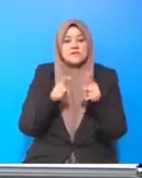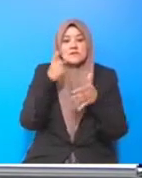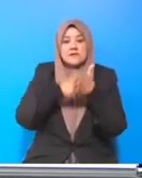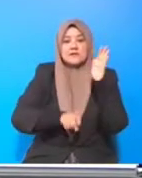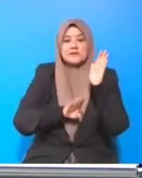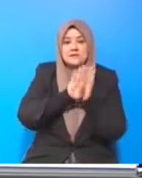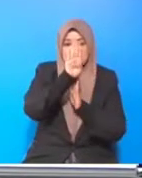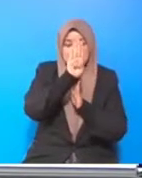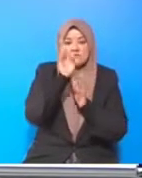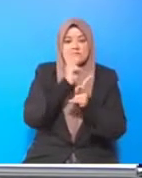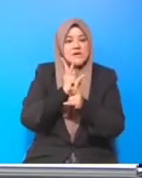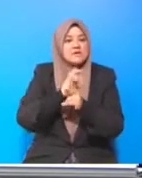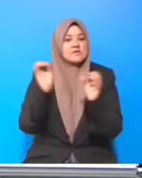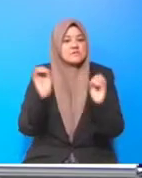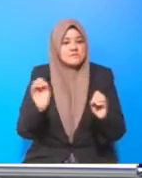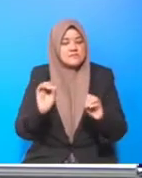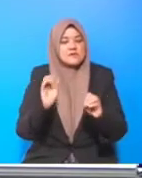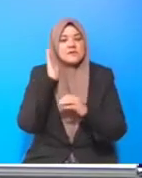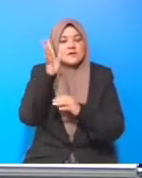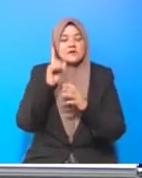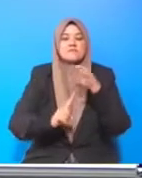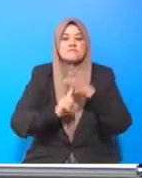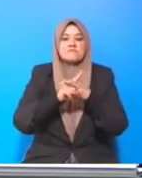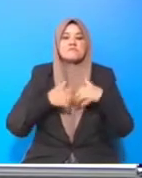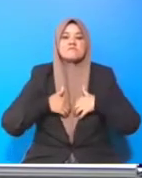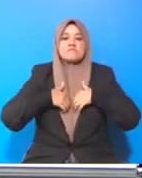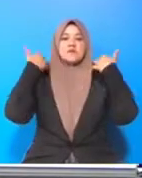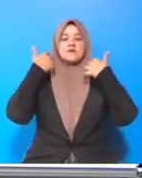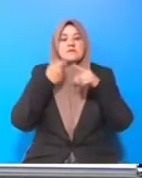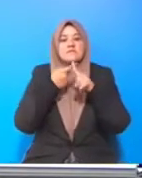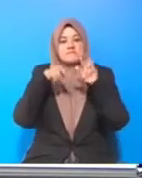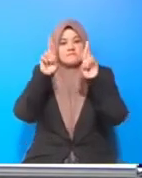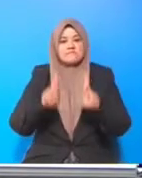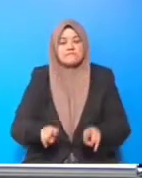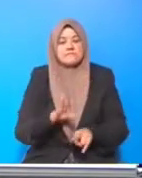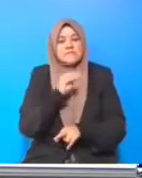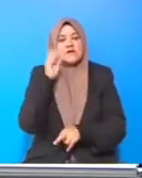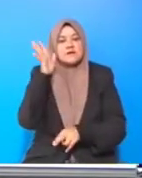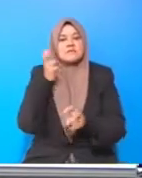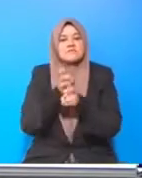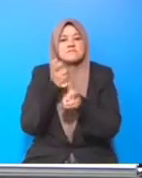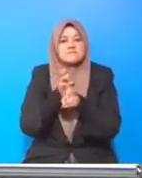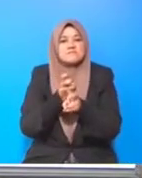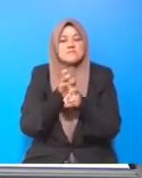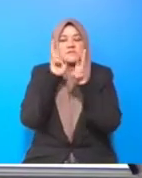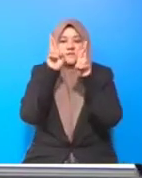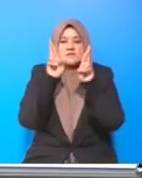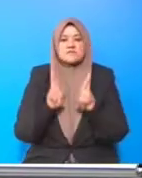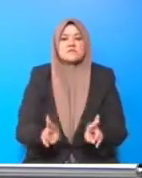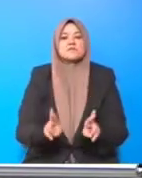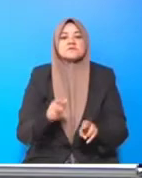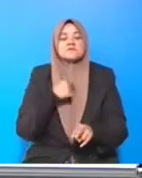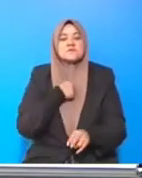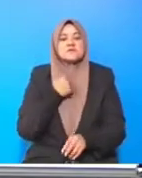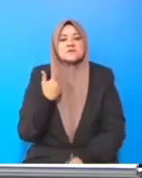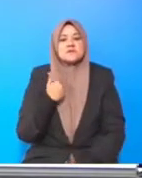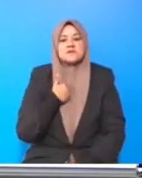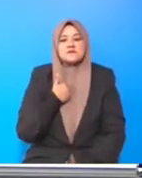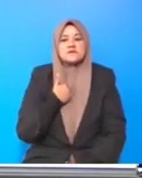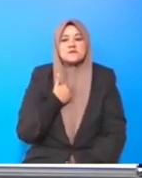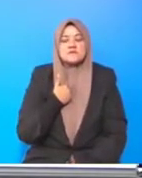harga beras yang tidak dikawal bahkan menimbulkan kemarahan jika dan Raya sedikit dan menyusahkan rakyat sendiri saya